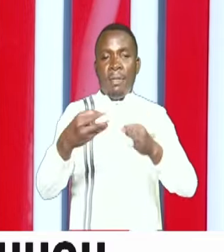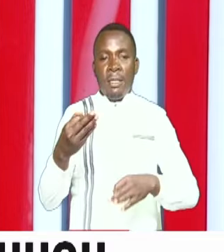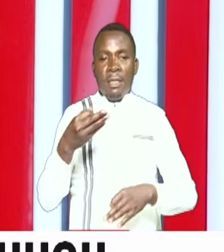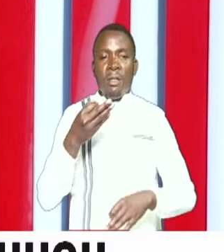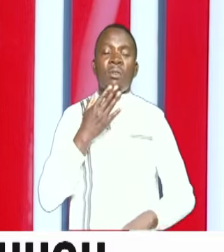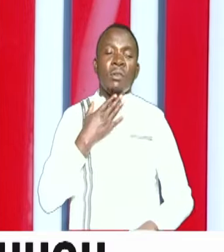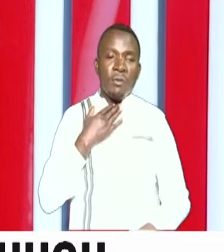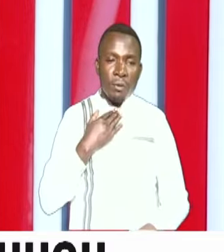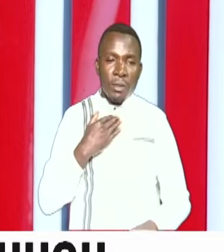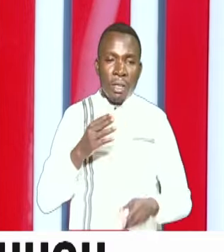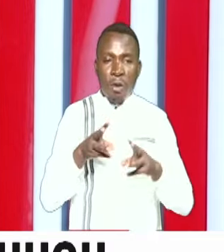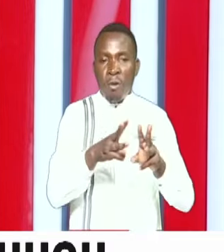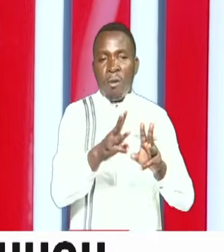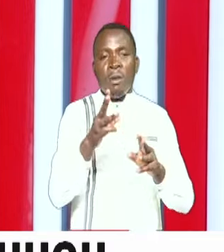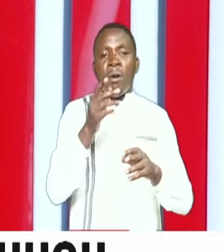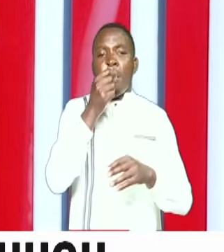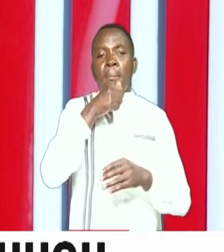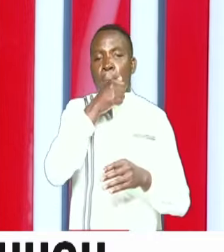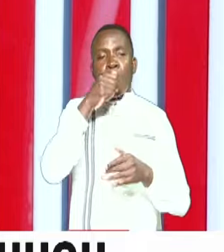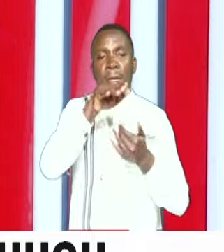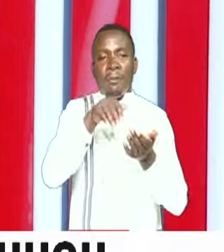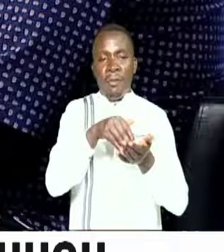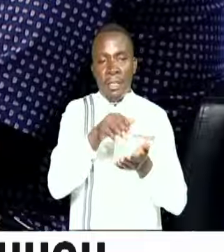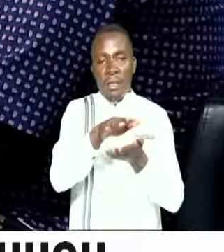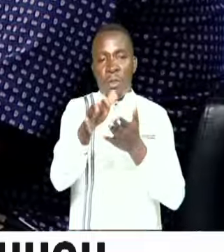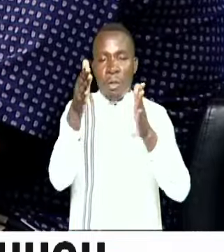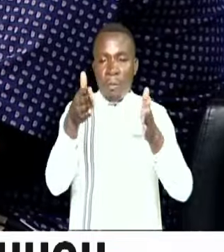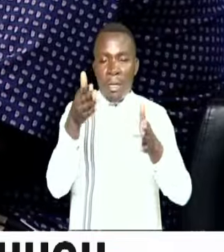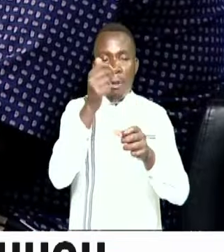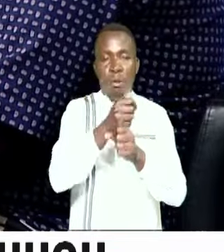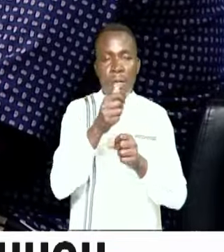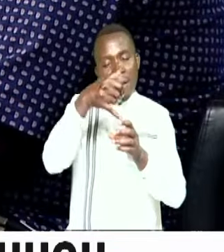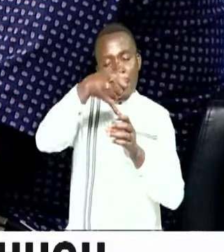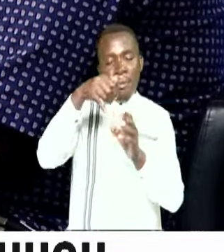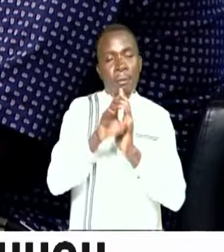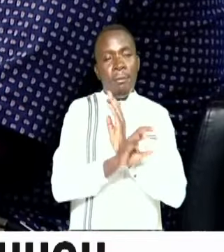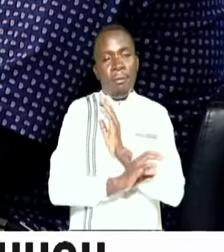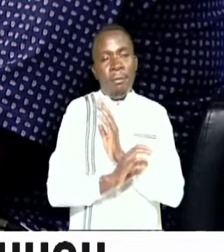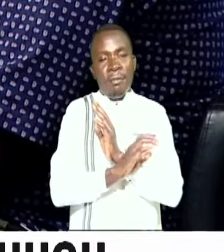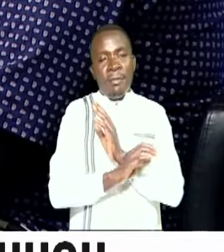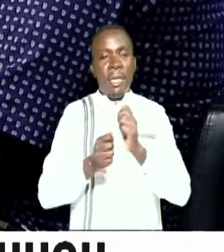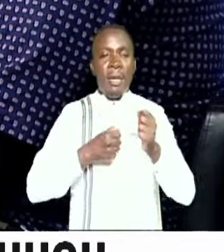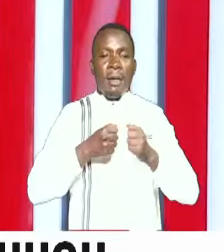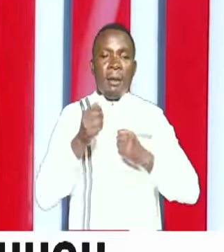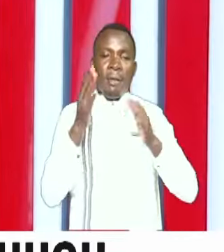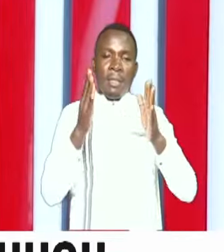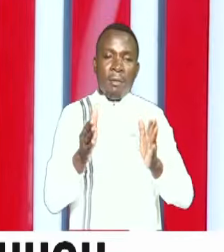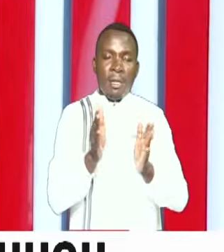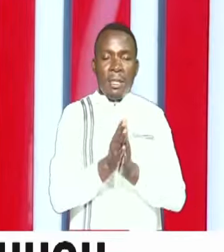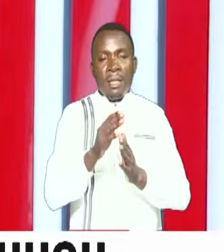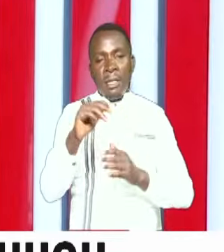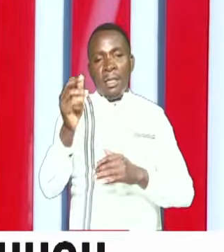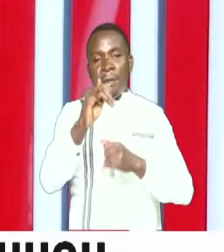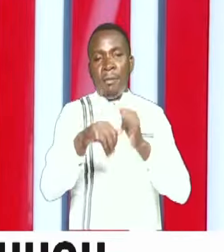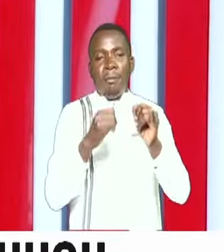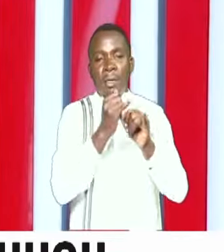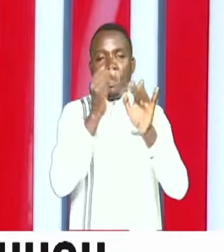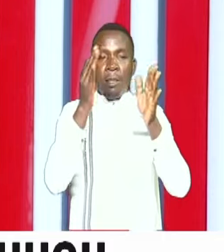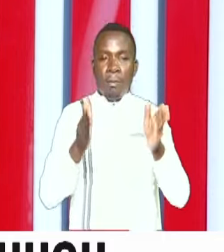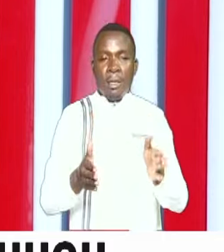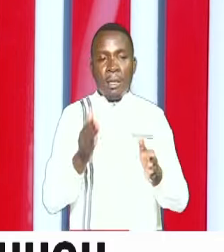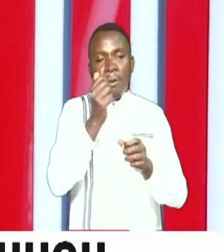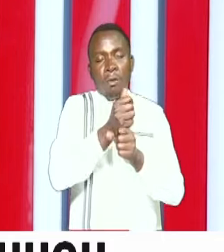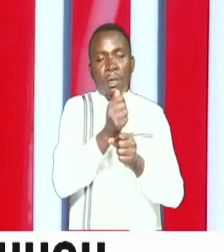rero abikorera abashoramari bakorera mu gihugu yaba ari abanyarwanda ndetse n'abanyamahanga bakorera mu gihugu bahawe